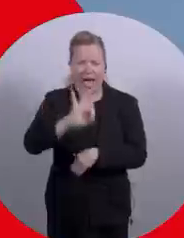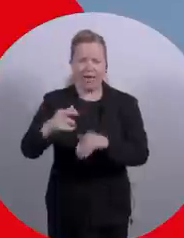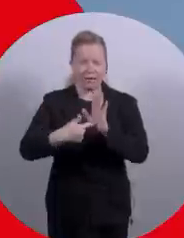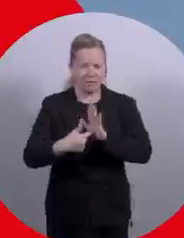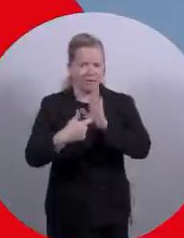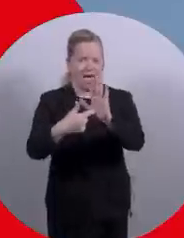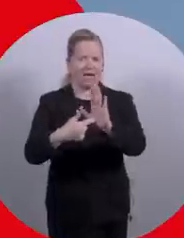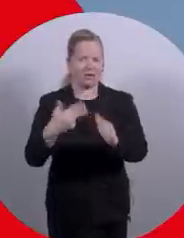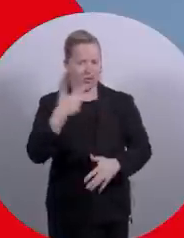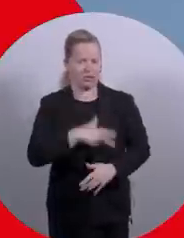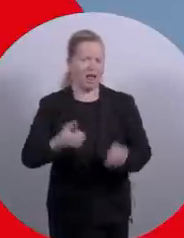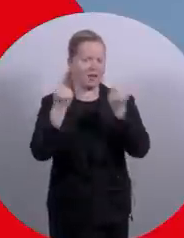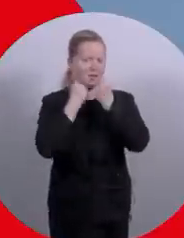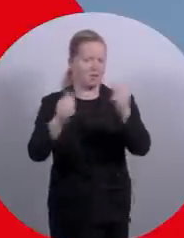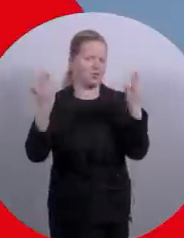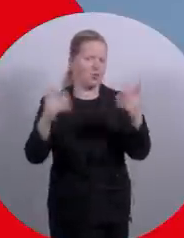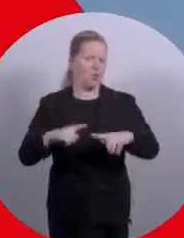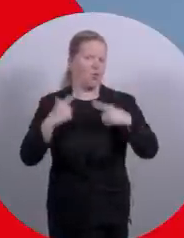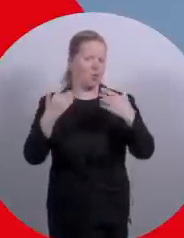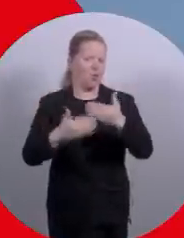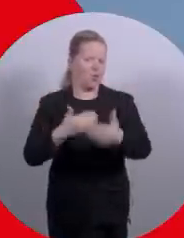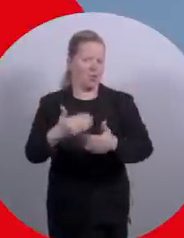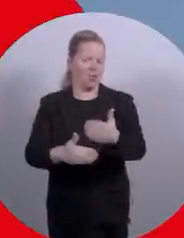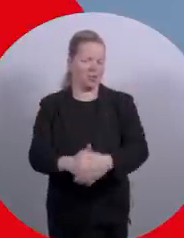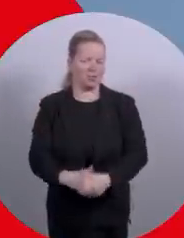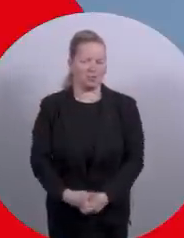liebe Genossinnen und Genossen